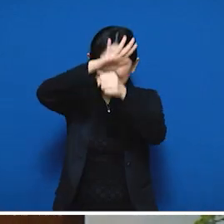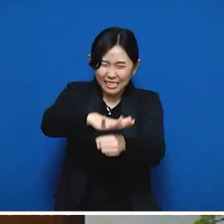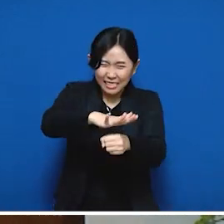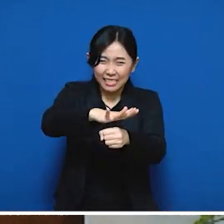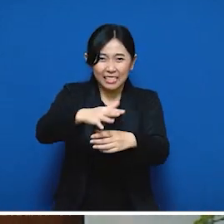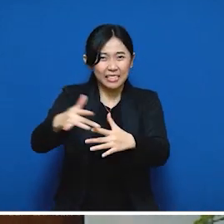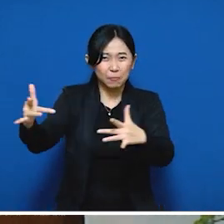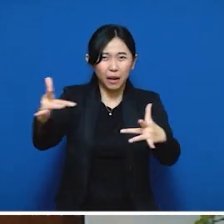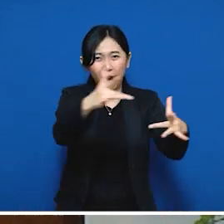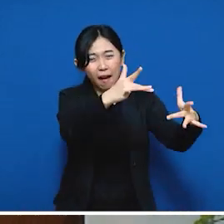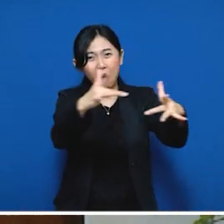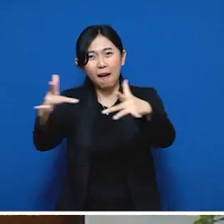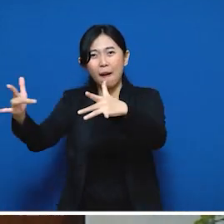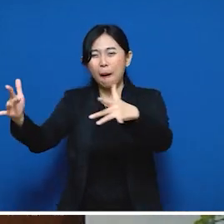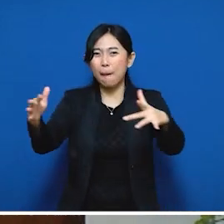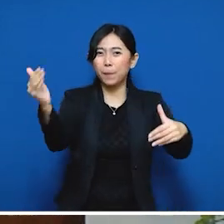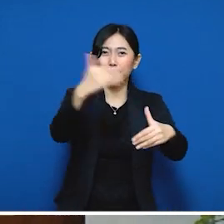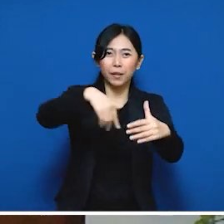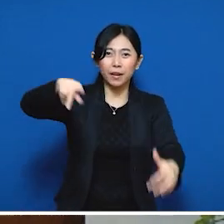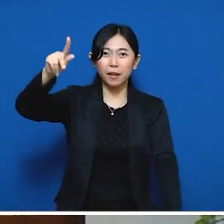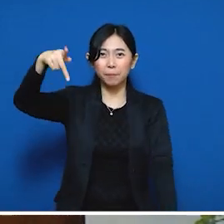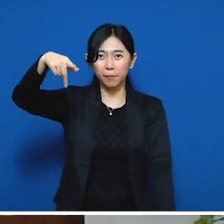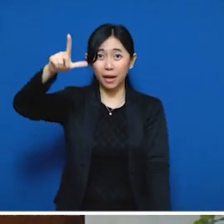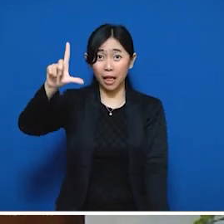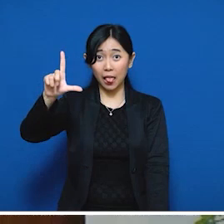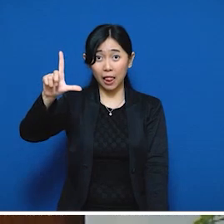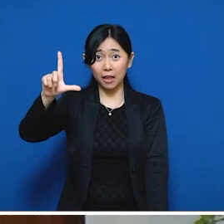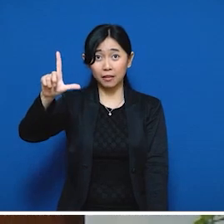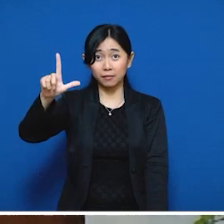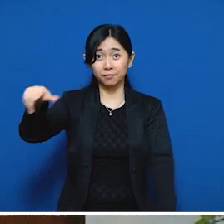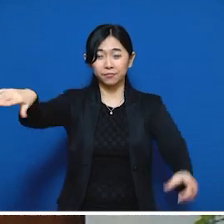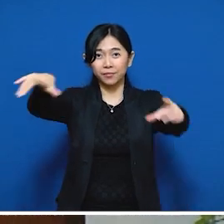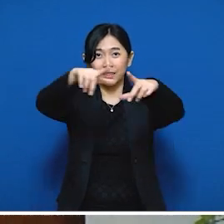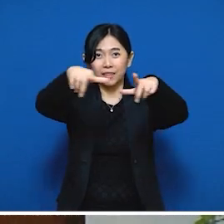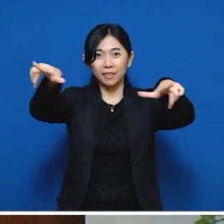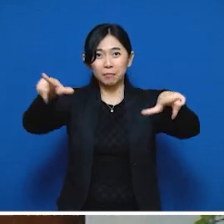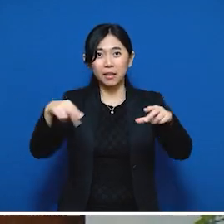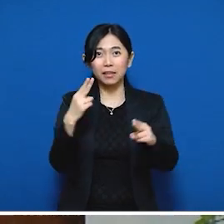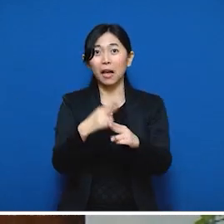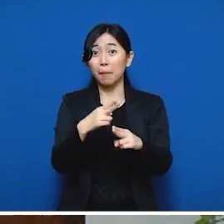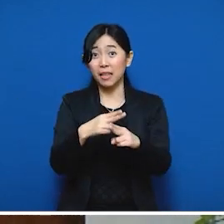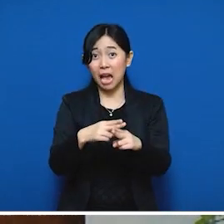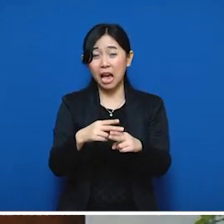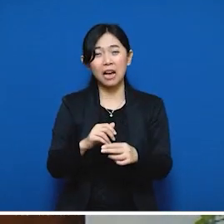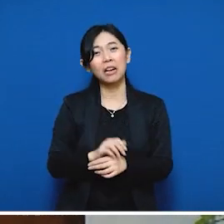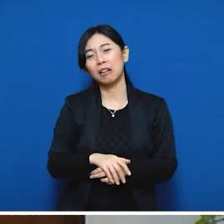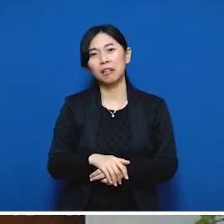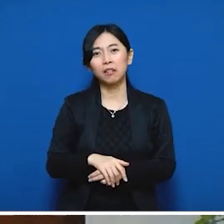dalam Perjanjian Lama. Tempat yang kemudian disebut Nazaret itu juga menjadi tempat